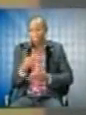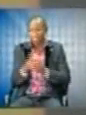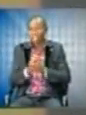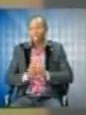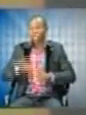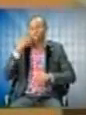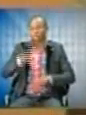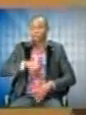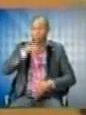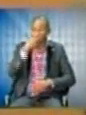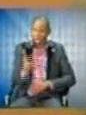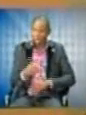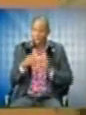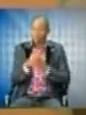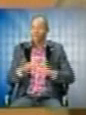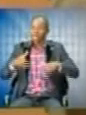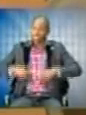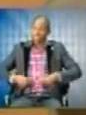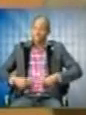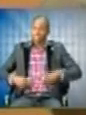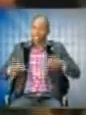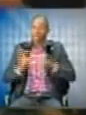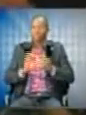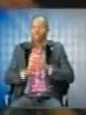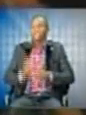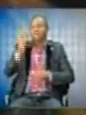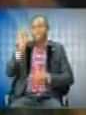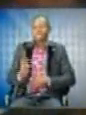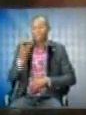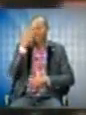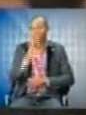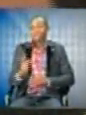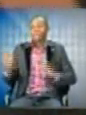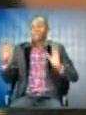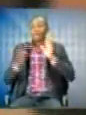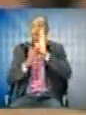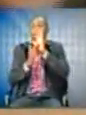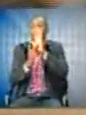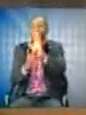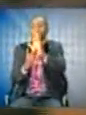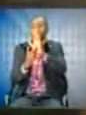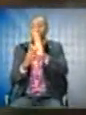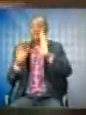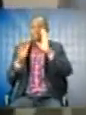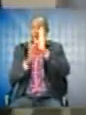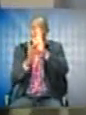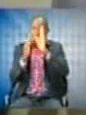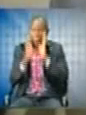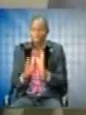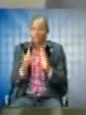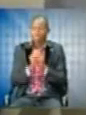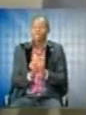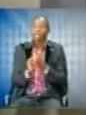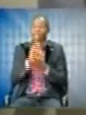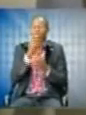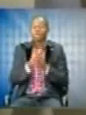l'appel lancé par ces mouvements des jeunes du Katanga. Leur présentation aux partenaires du MJDD a eu lieu mardi